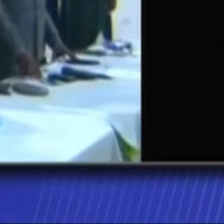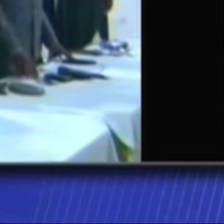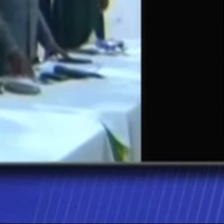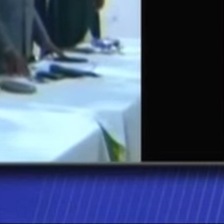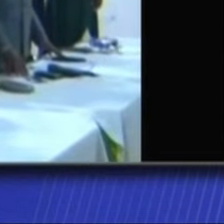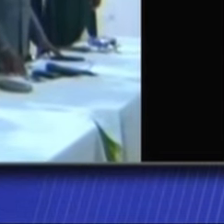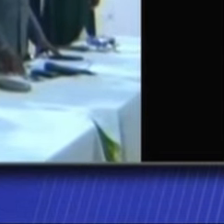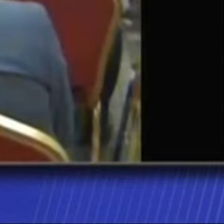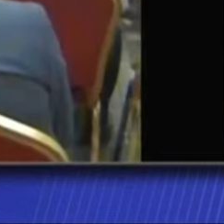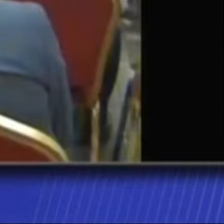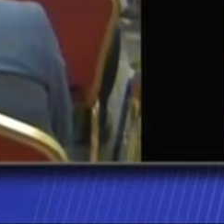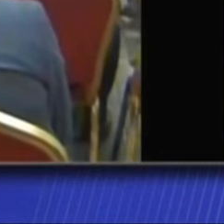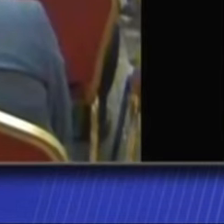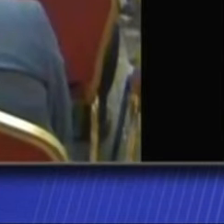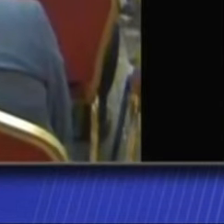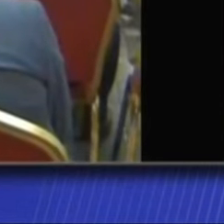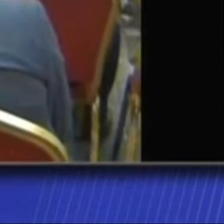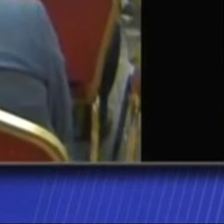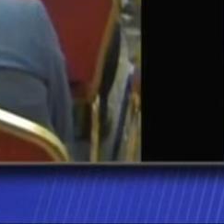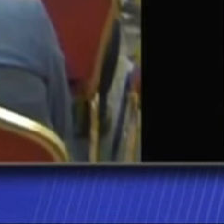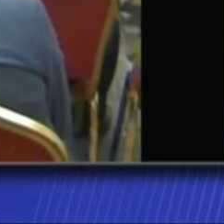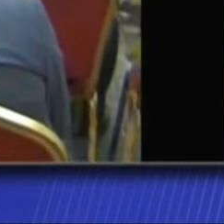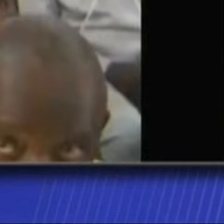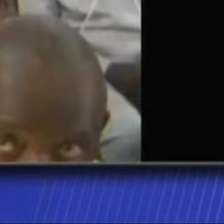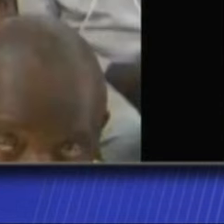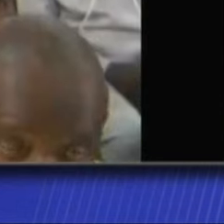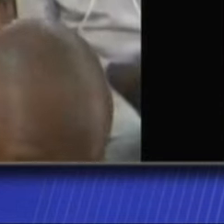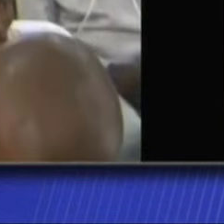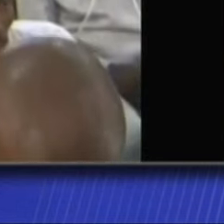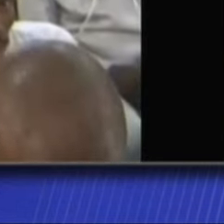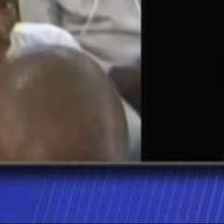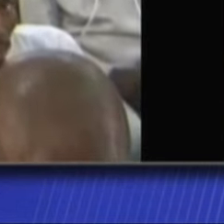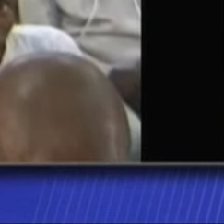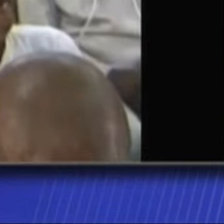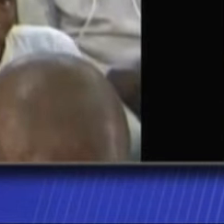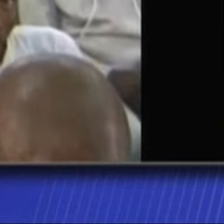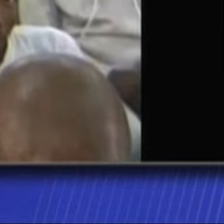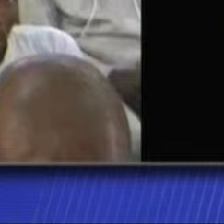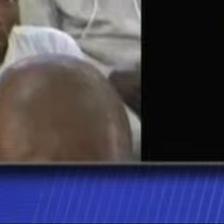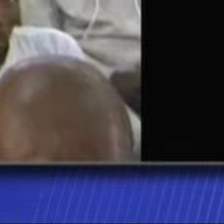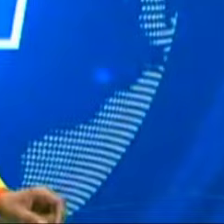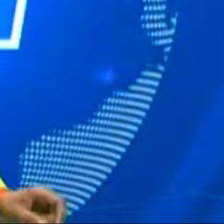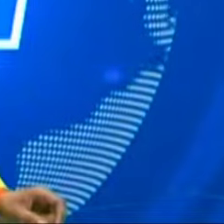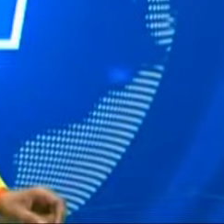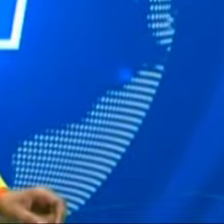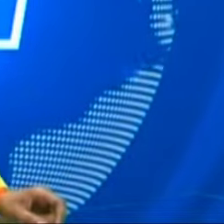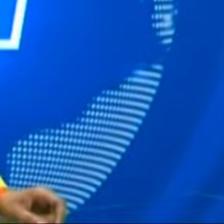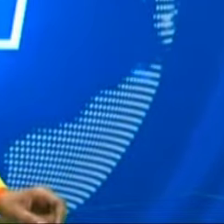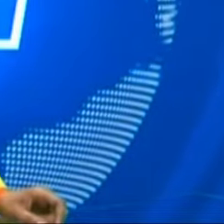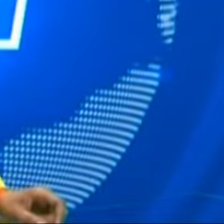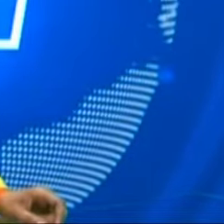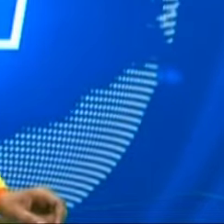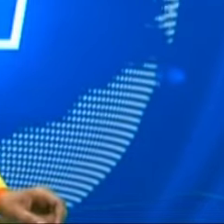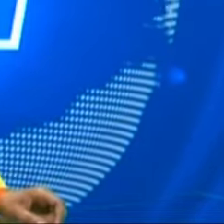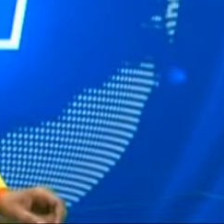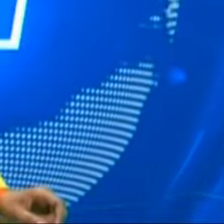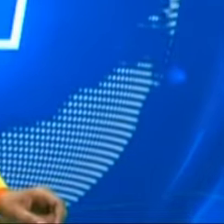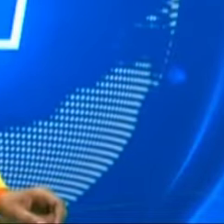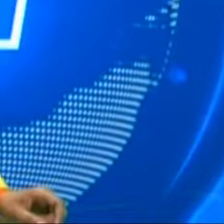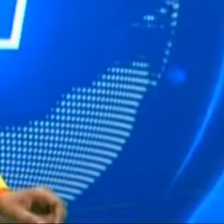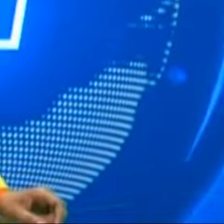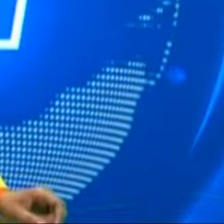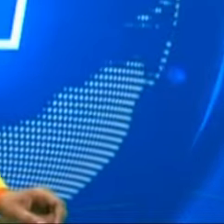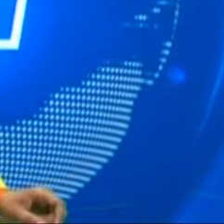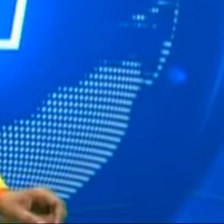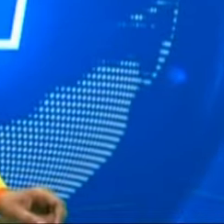projet communautaire d'acquisition d'un bac. On en parle dans un instant dans ce journal. Bienvenue à toutes et à